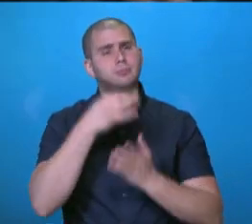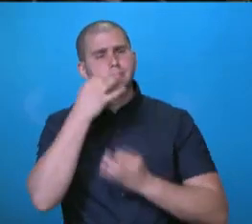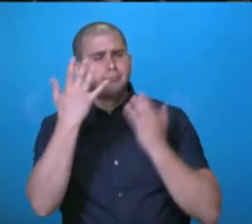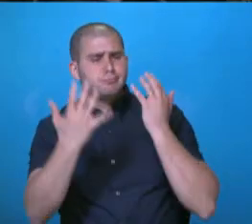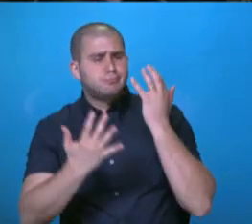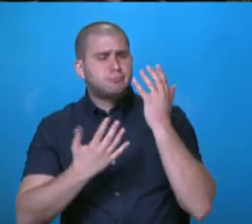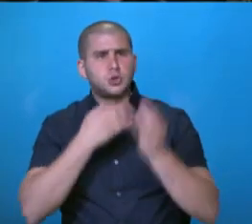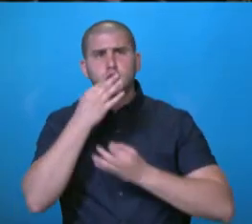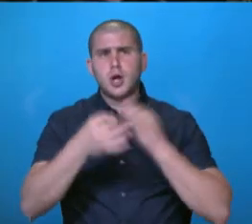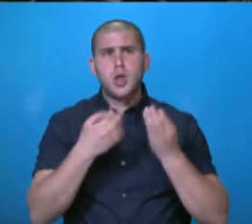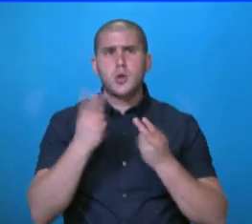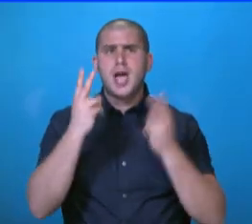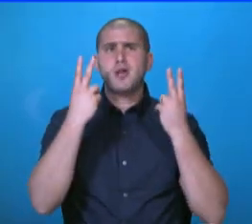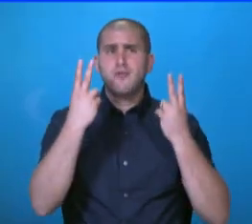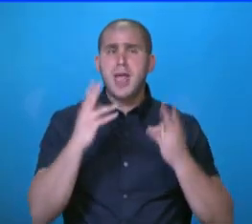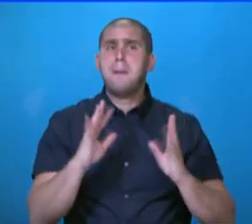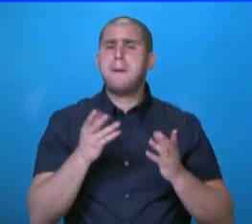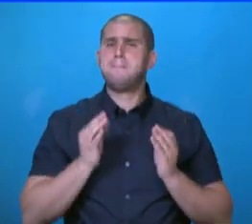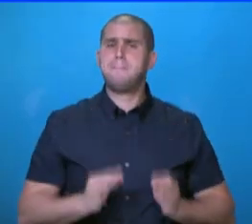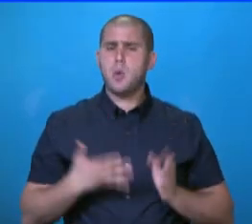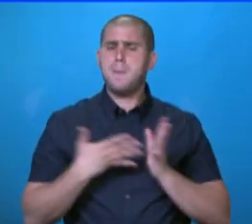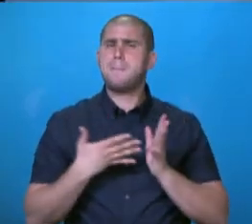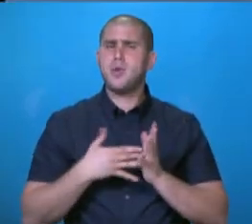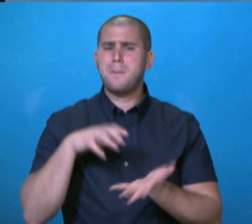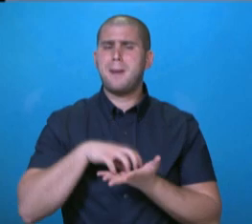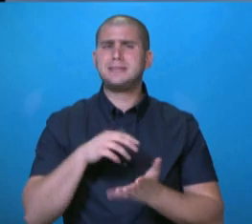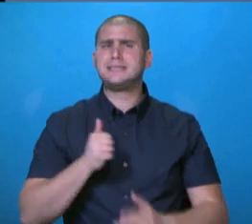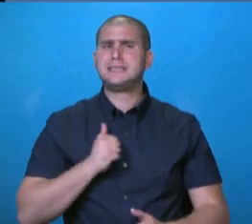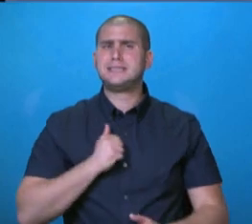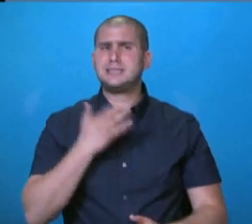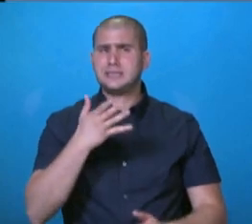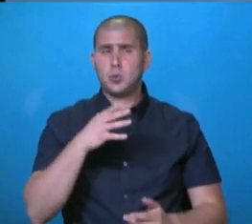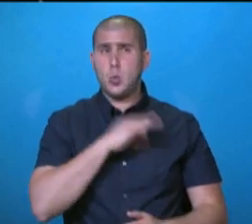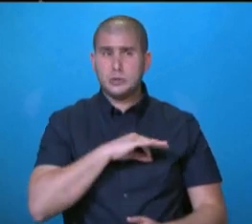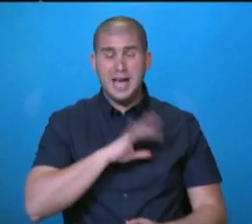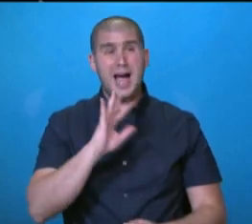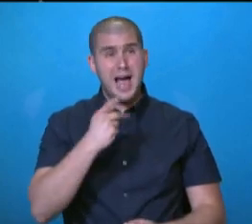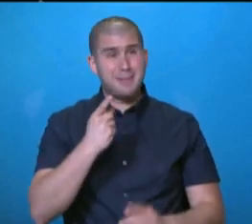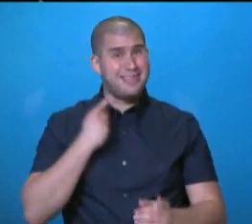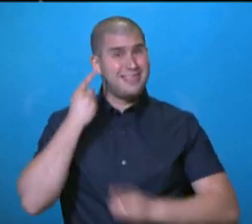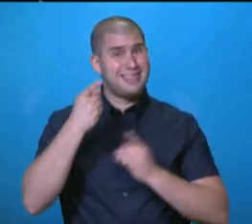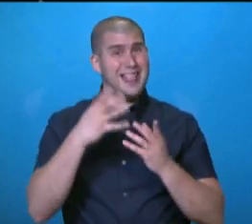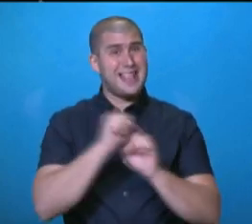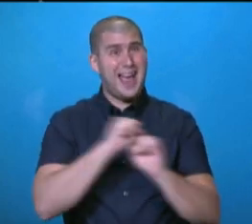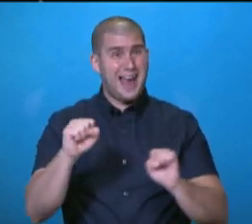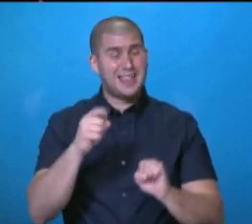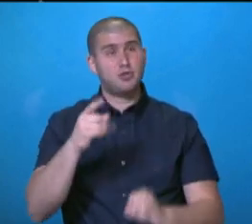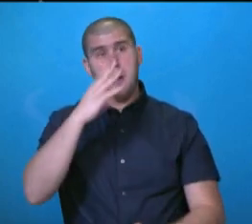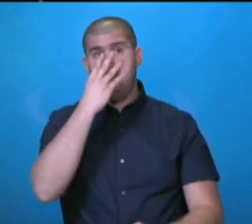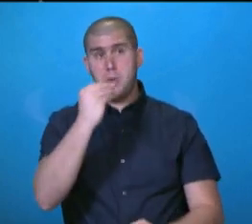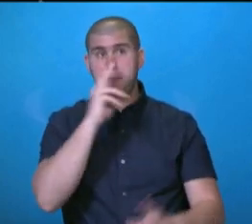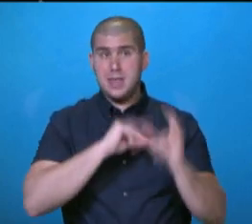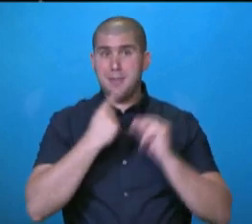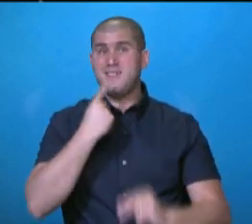השאלות הגדולות יותר. מה בדיוק בדקו שם בבסיס הרוסי? האם מדובר באותו טיל גרעיני מפחיד שפוטין דיבר עליו